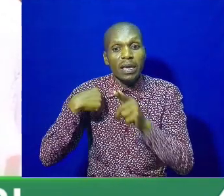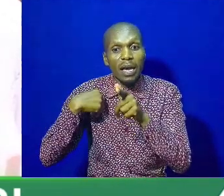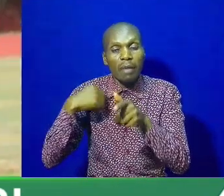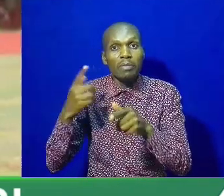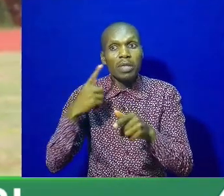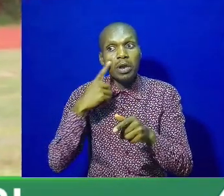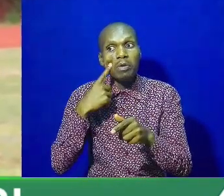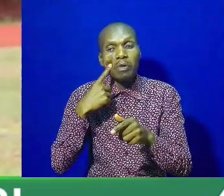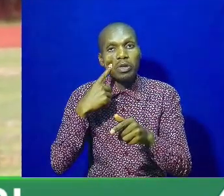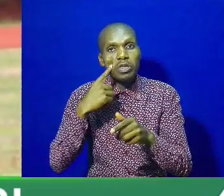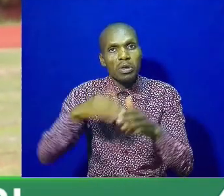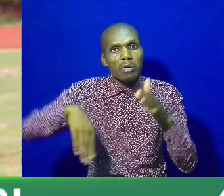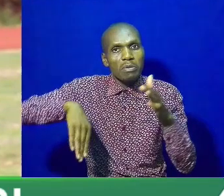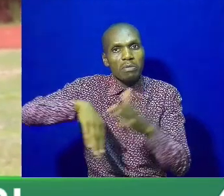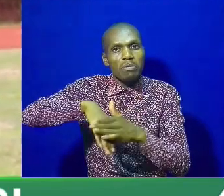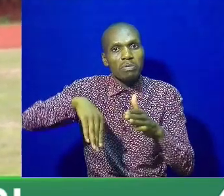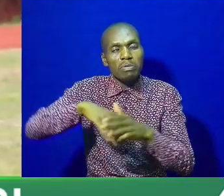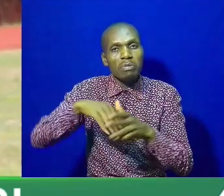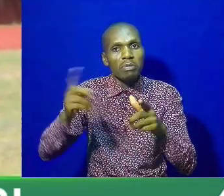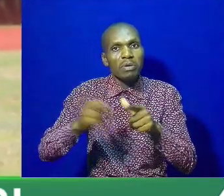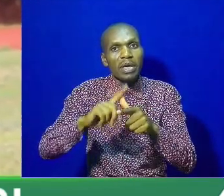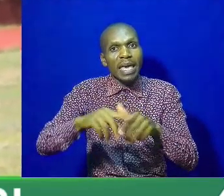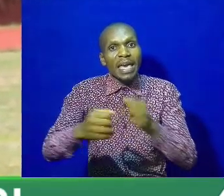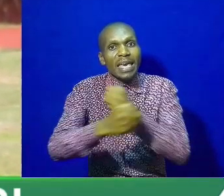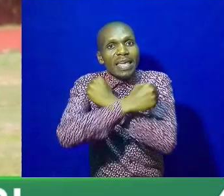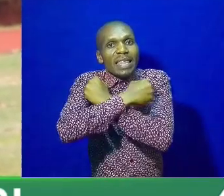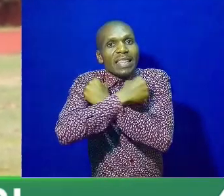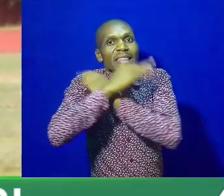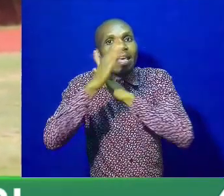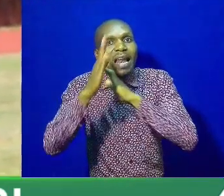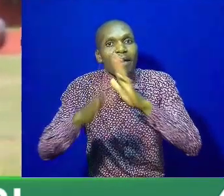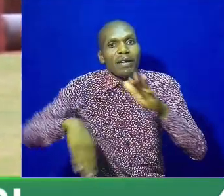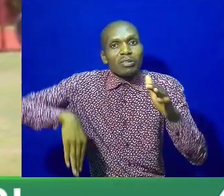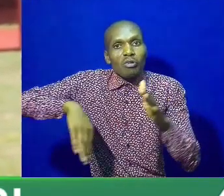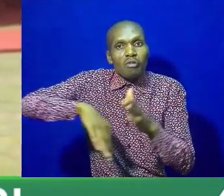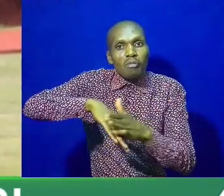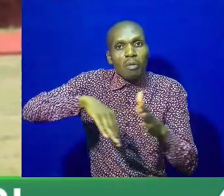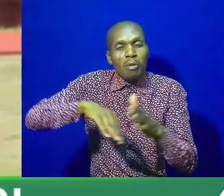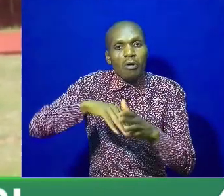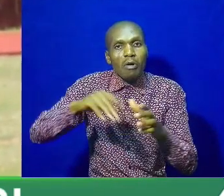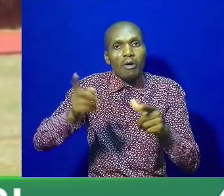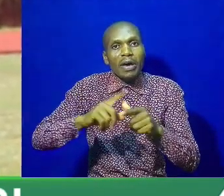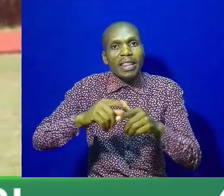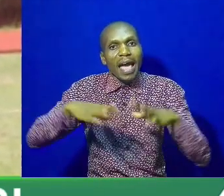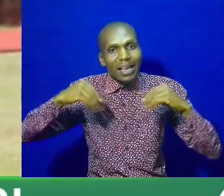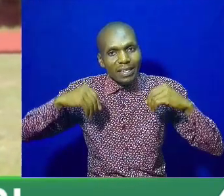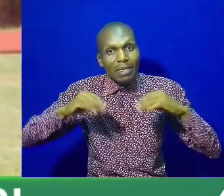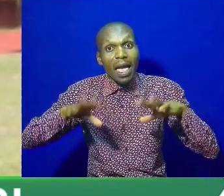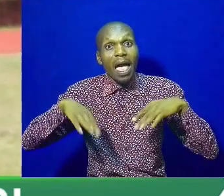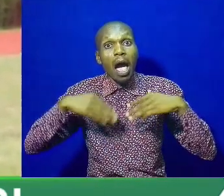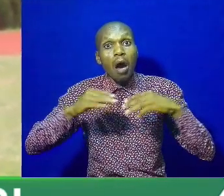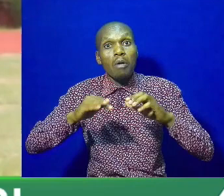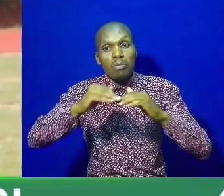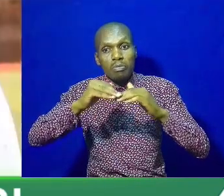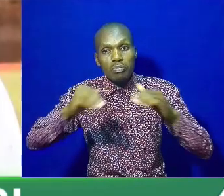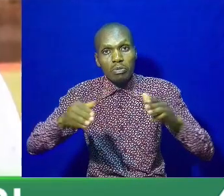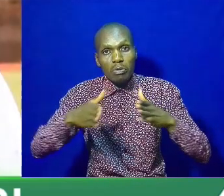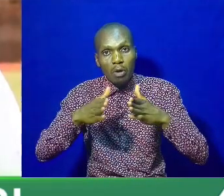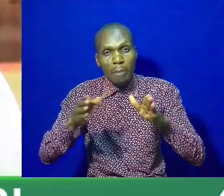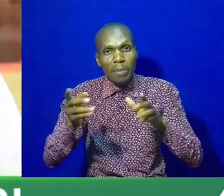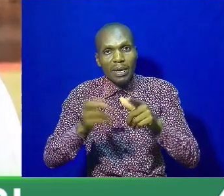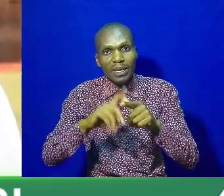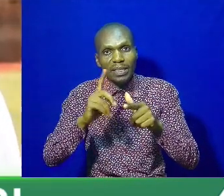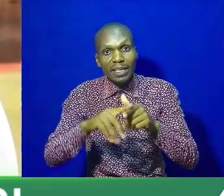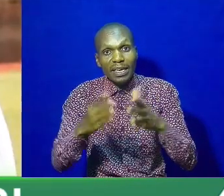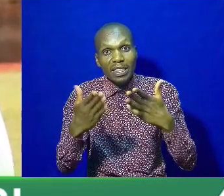Assad abanchi be chigosori ni go bache ngeiro ko igurwa kwa Gusii Stadium okwo kora bairanelie obwali wenko yo